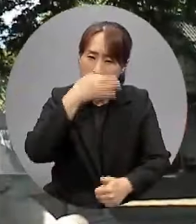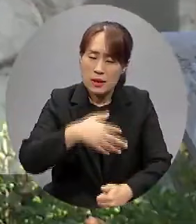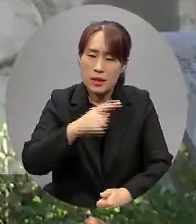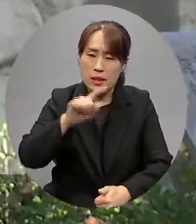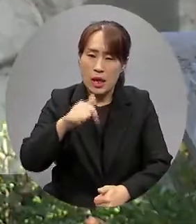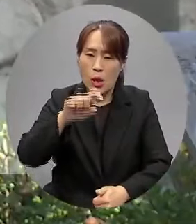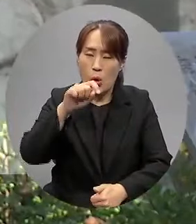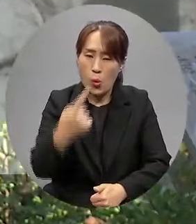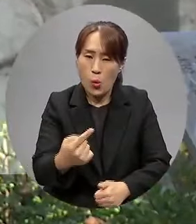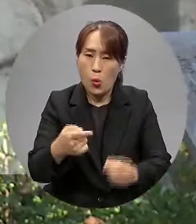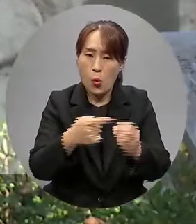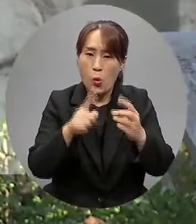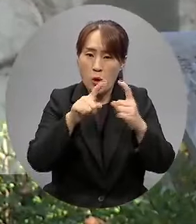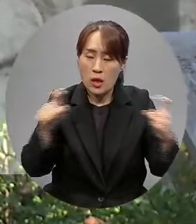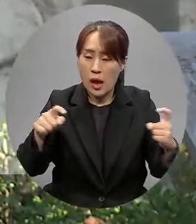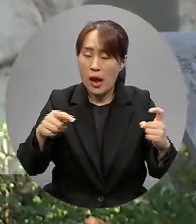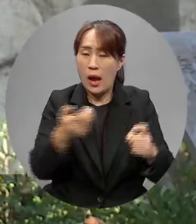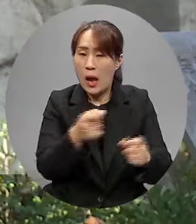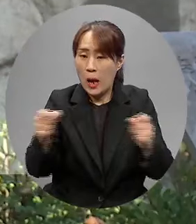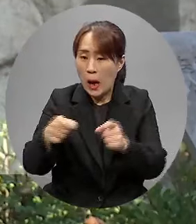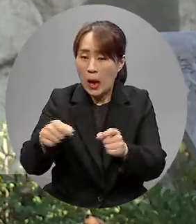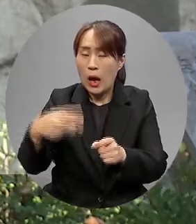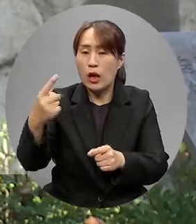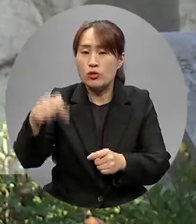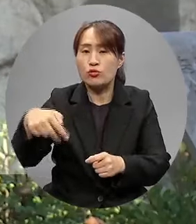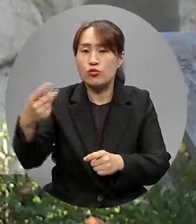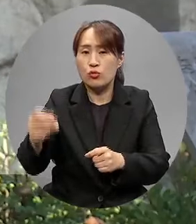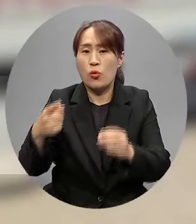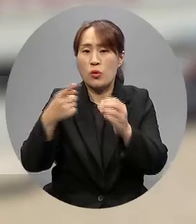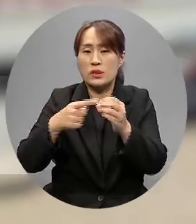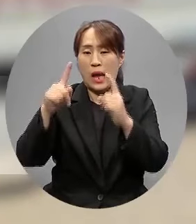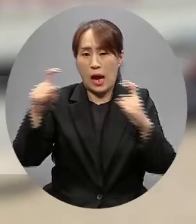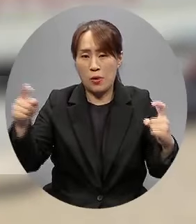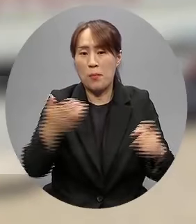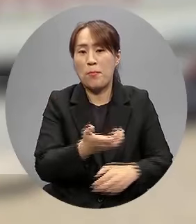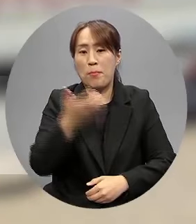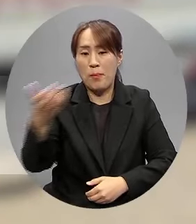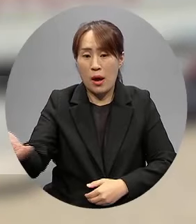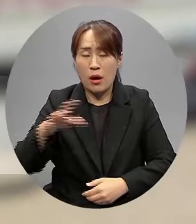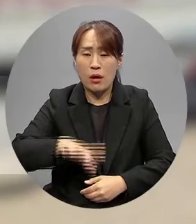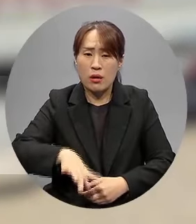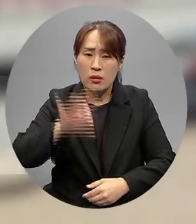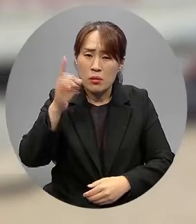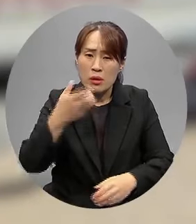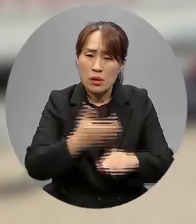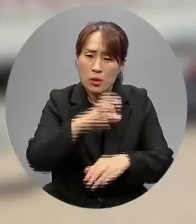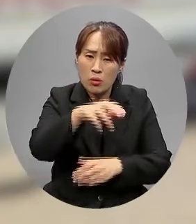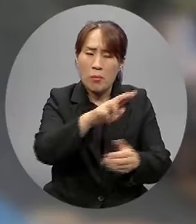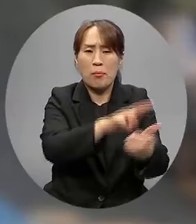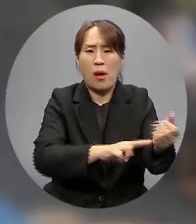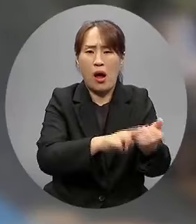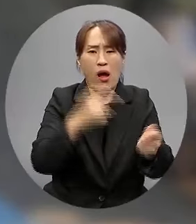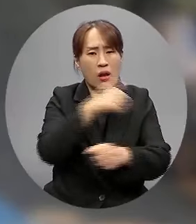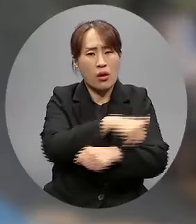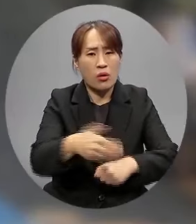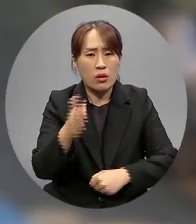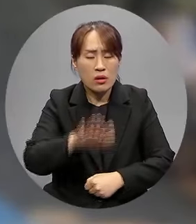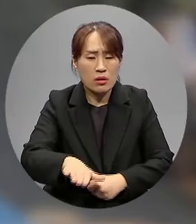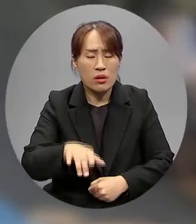단호사 인근 석종사 소유권을 넘긴 것입니다 처음에는 외지에 팔 예정이었지만